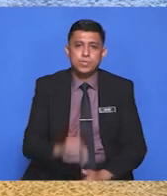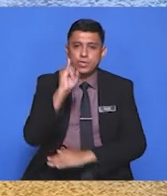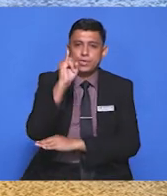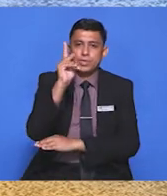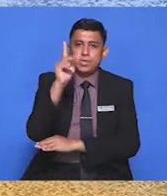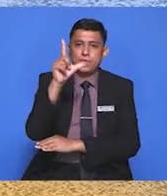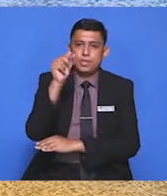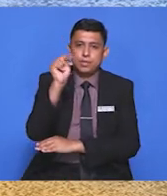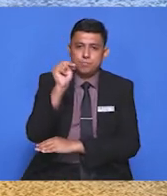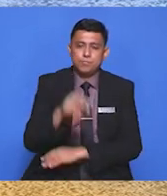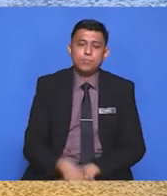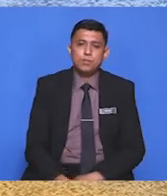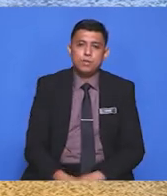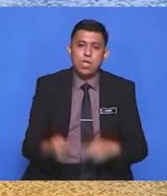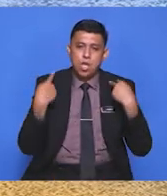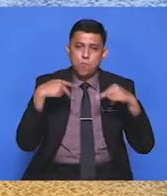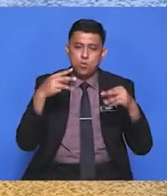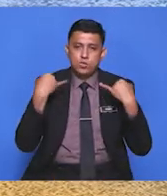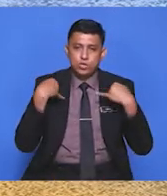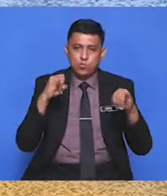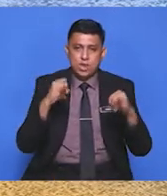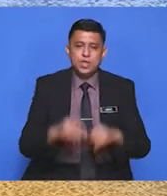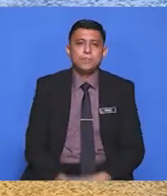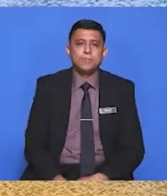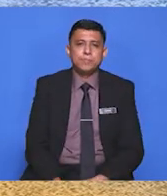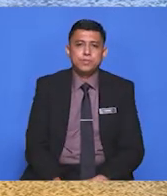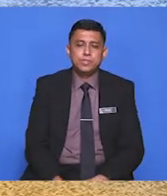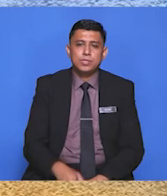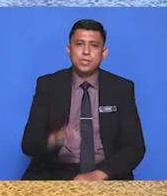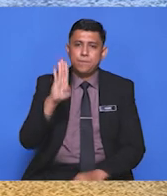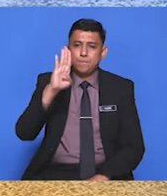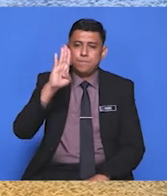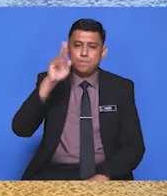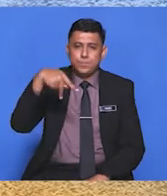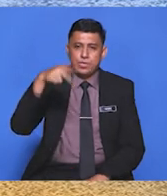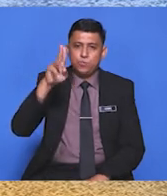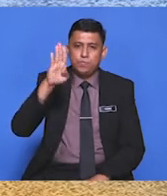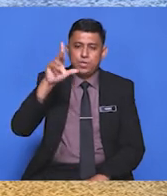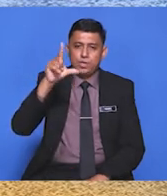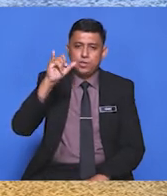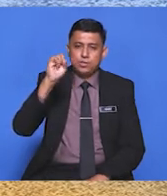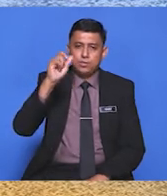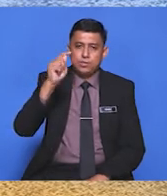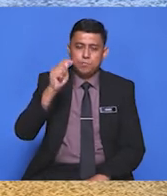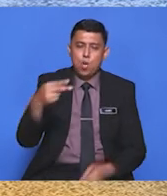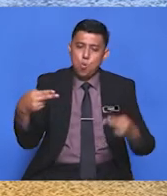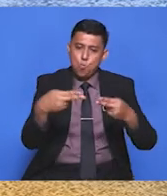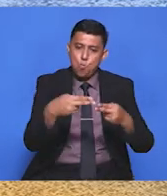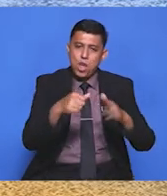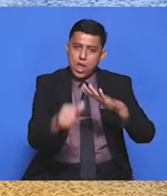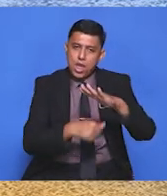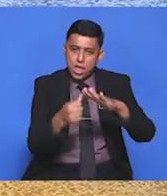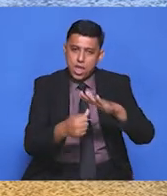pengiklanan, promosi jualan, publicity, perhubungan awam